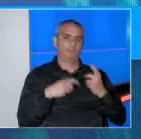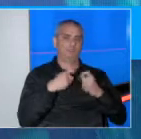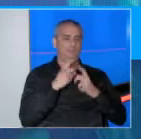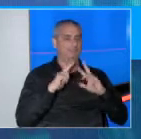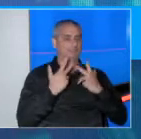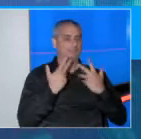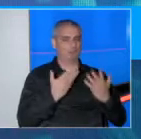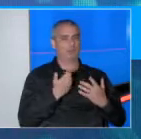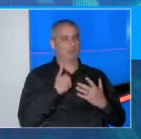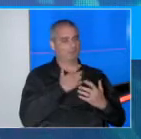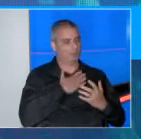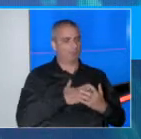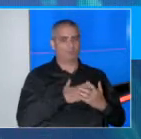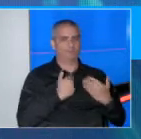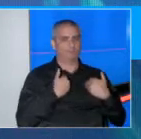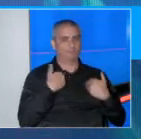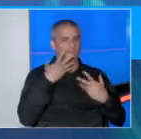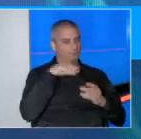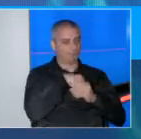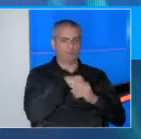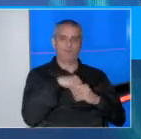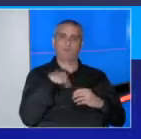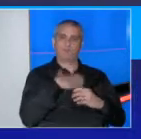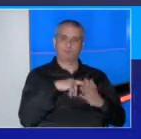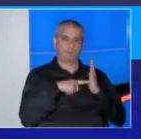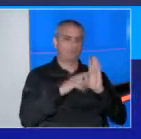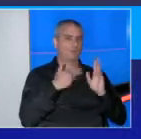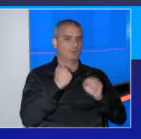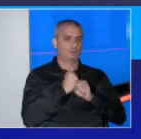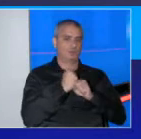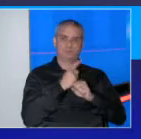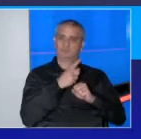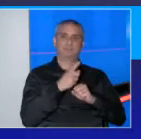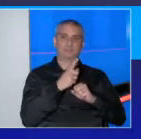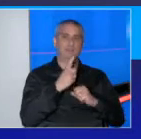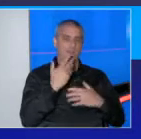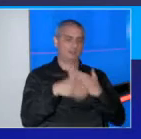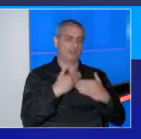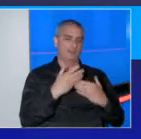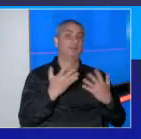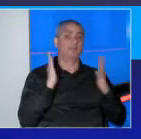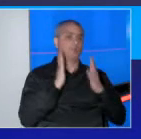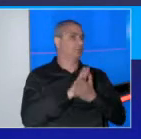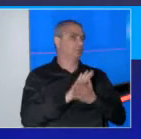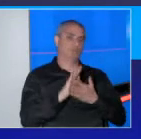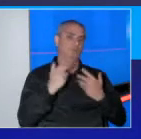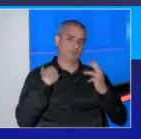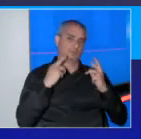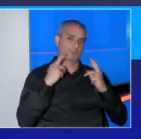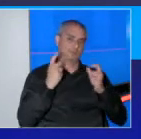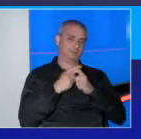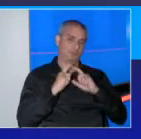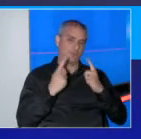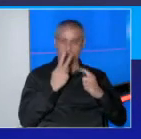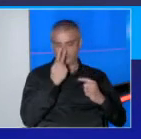גוף ציבורי, אנחנו רוצים שיהיו מעורבים, אנחנו רוצים לשקף מה שאנחנו עושים, וזה זה המהלך, והוא מאוד פשוט. אנחנו מקווים שסיעות